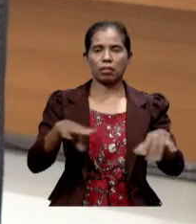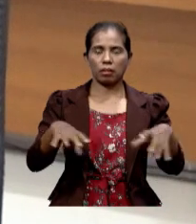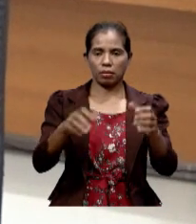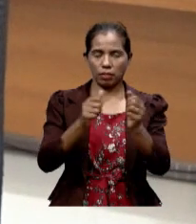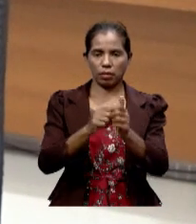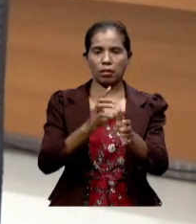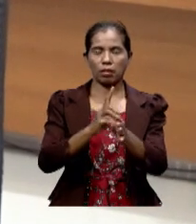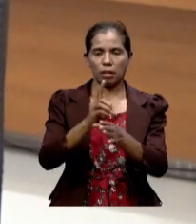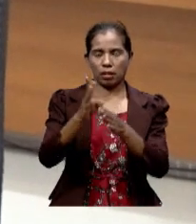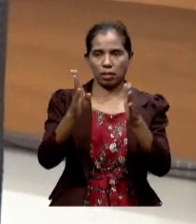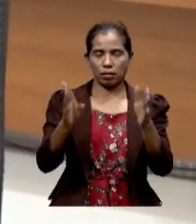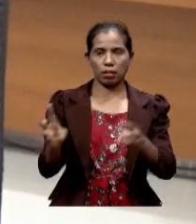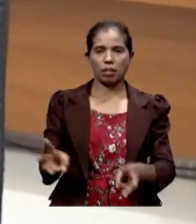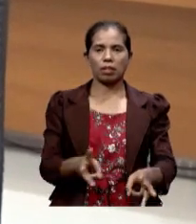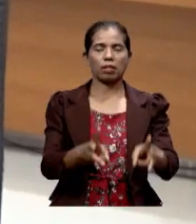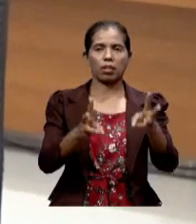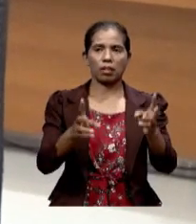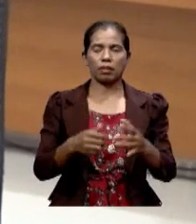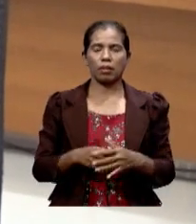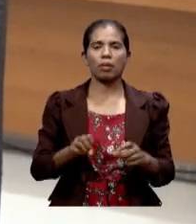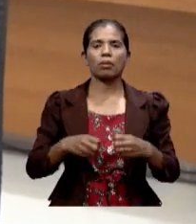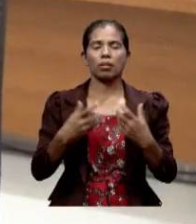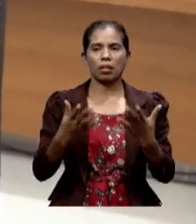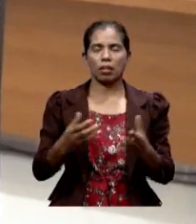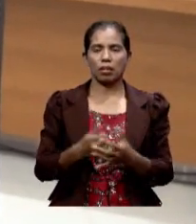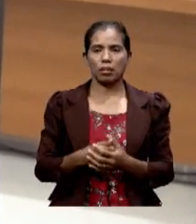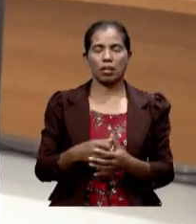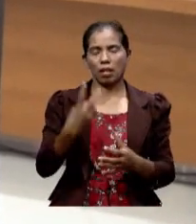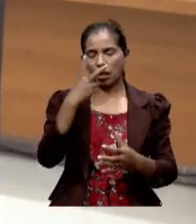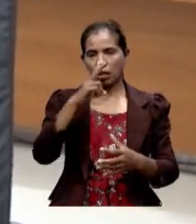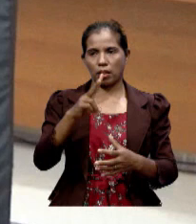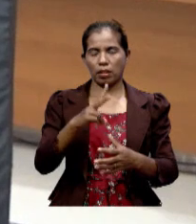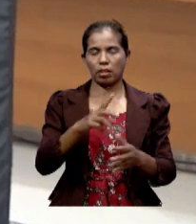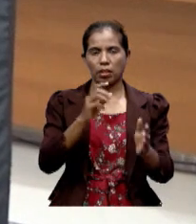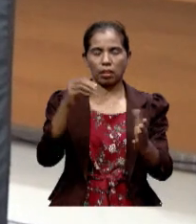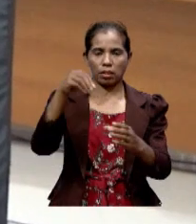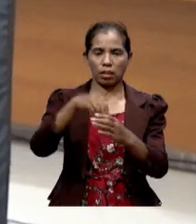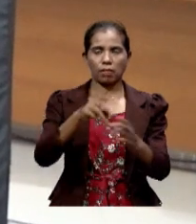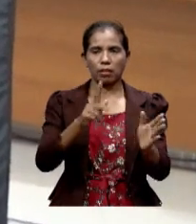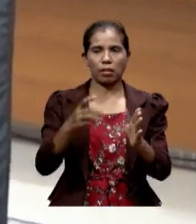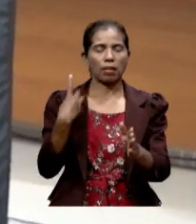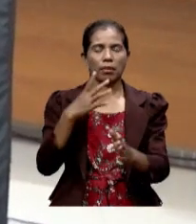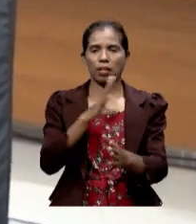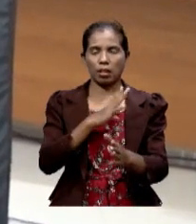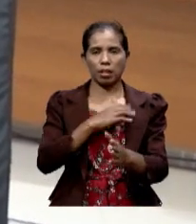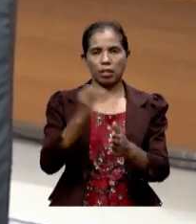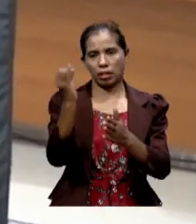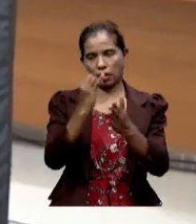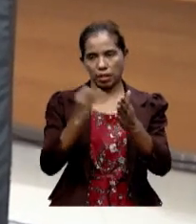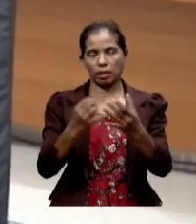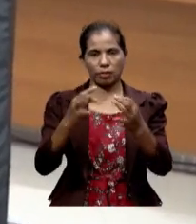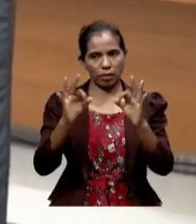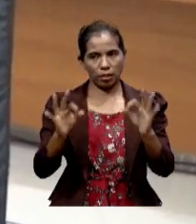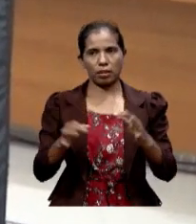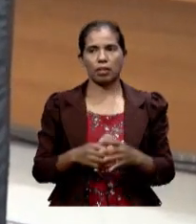direktur stradasnya para wansa bele hari atama ya plan am hin design lah design lah tu hoto na design ne kondu hoto